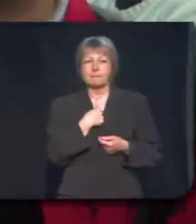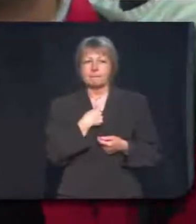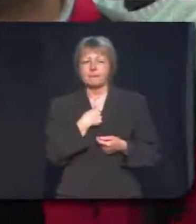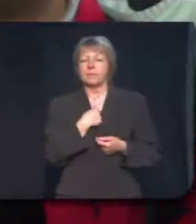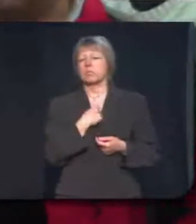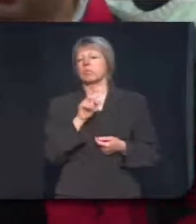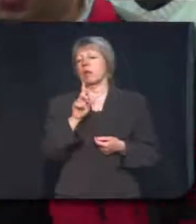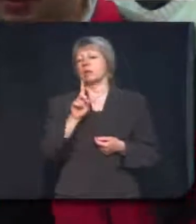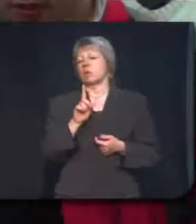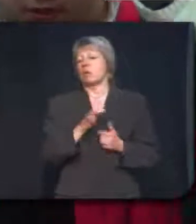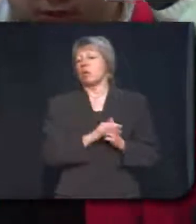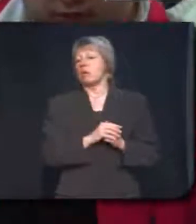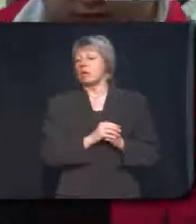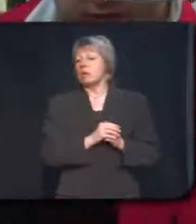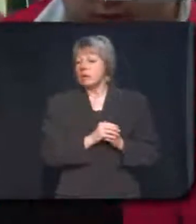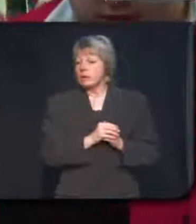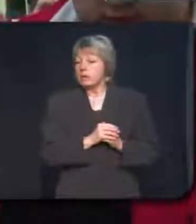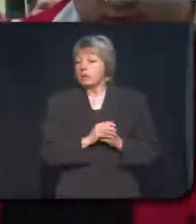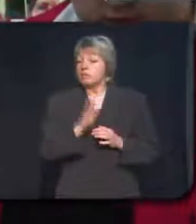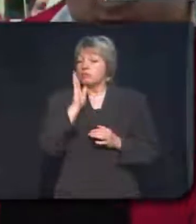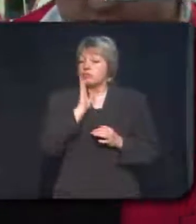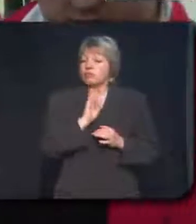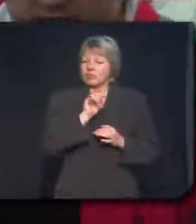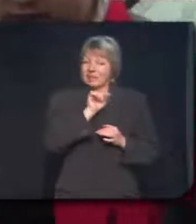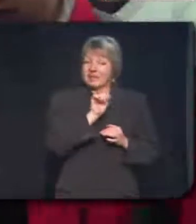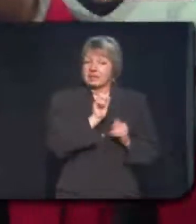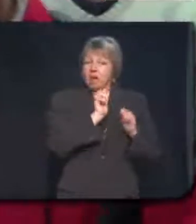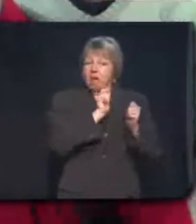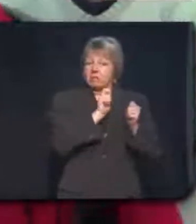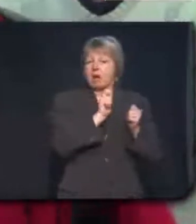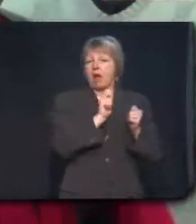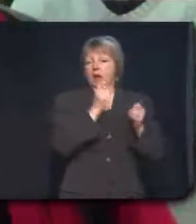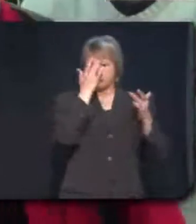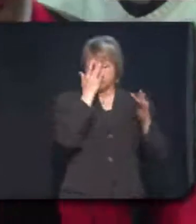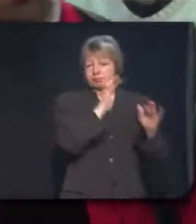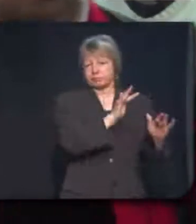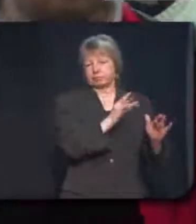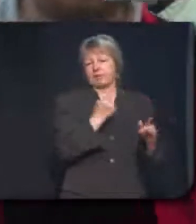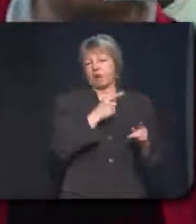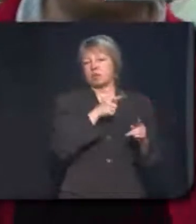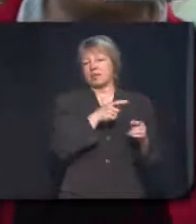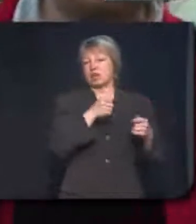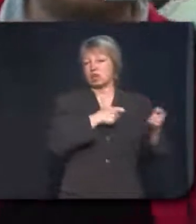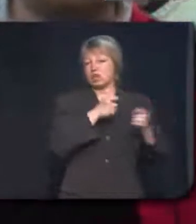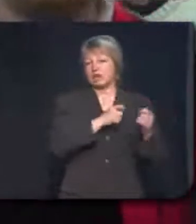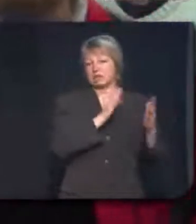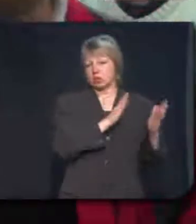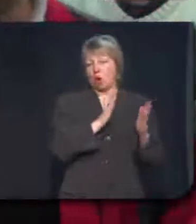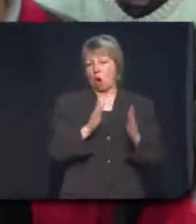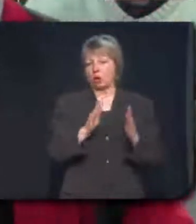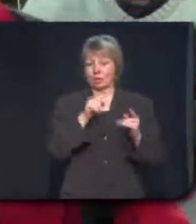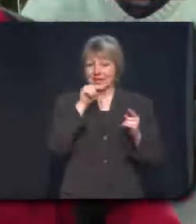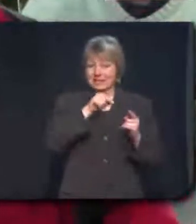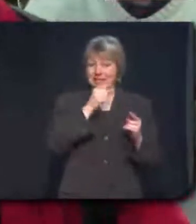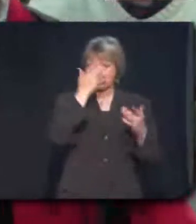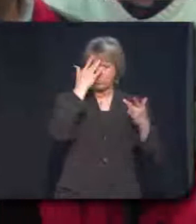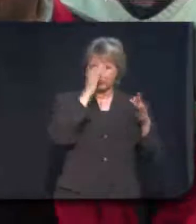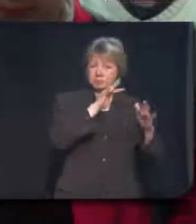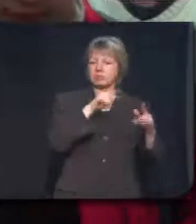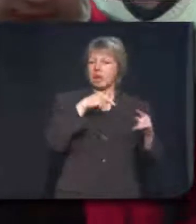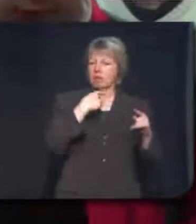gut also bitte nehmt diesen Antrag AK an es geht um eine Geschäftsordnung wenn wir die hier annehmen dann haben wir eine